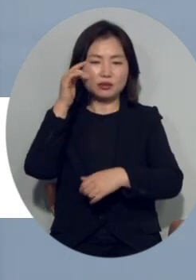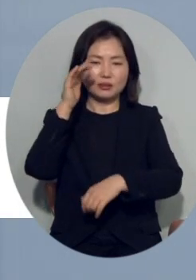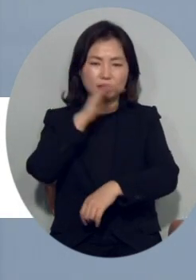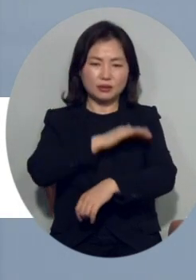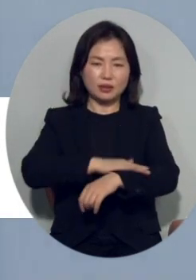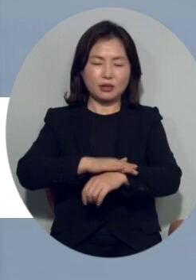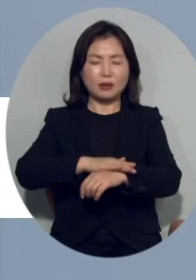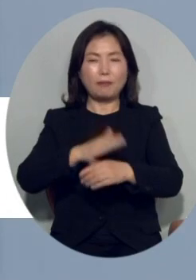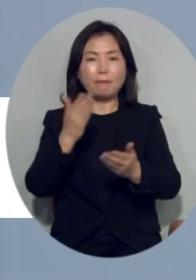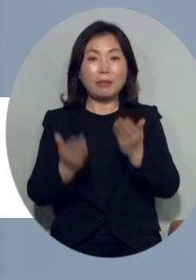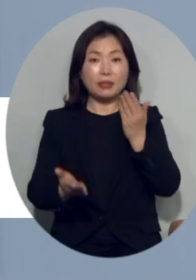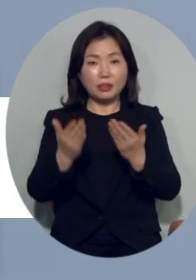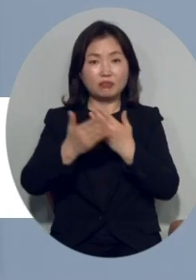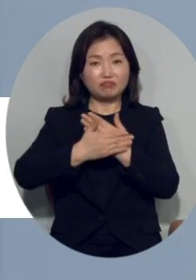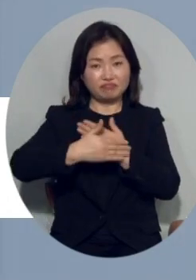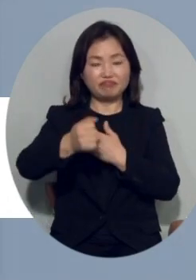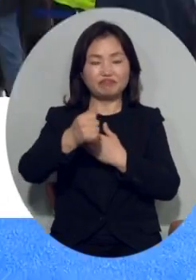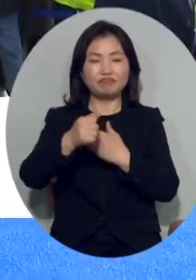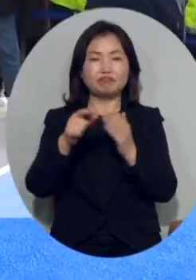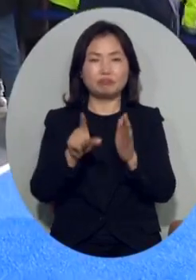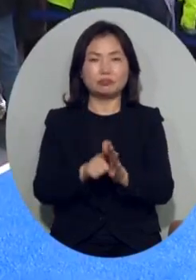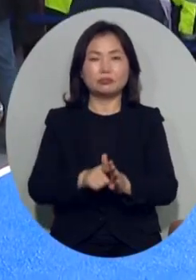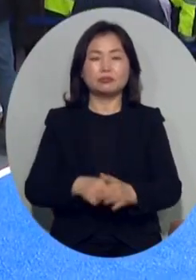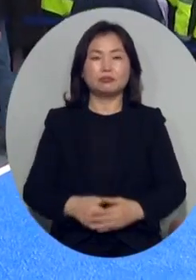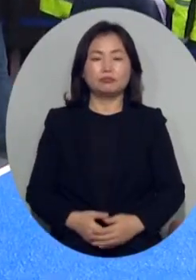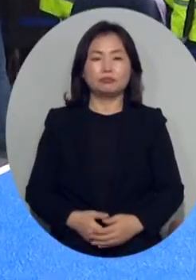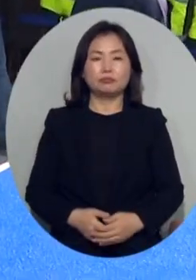현명하게 합리적인 판단을 해줄 것이다.